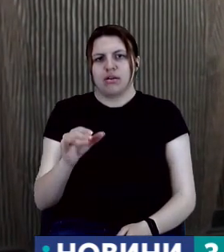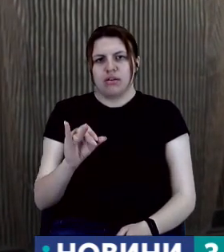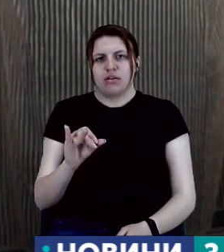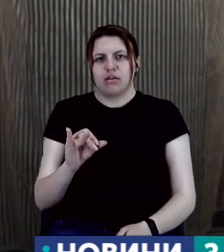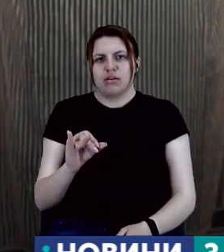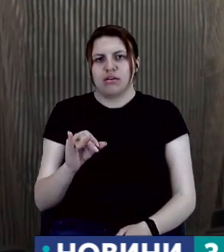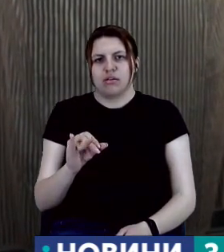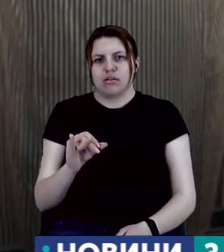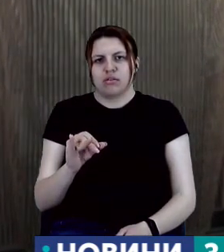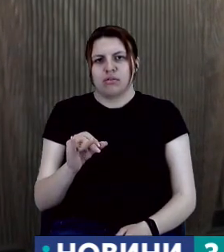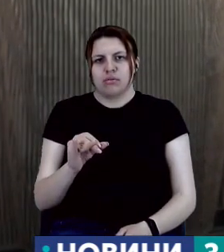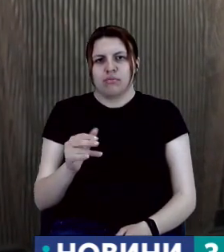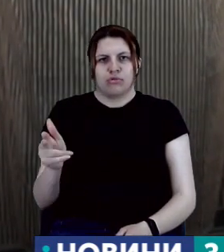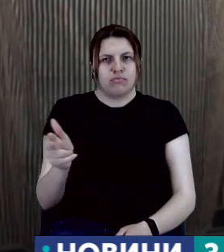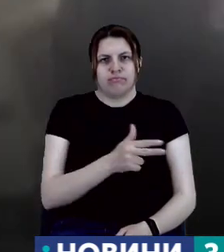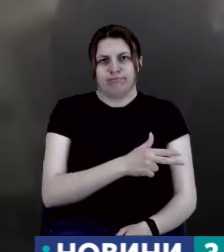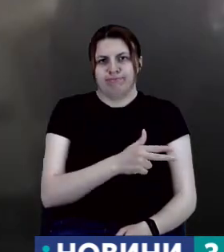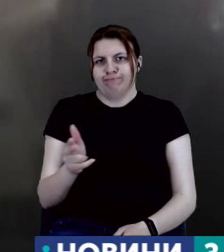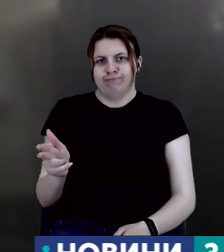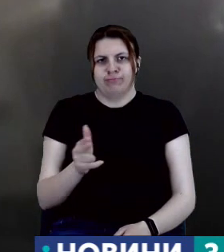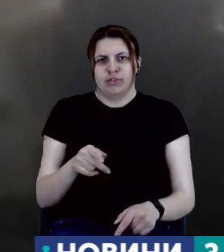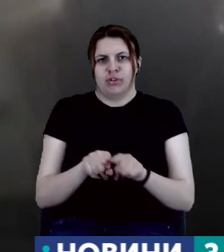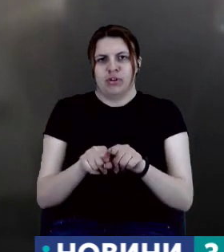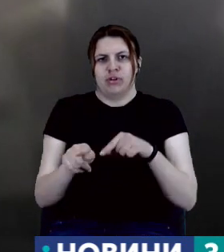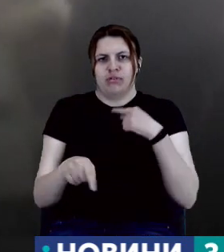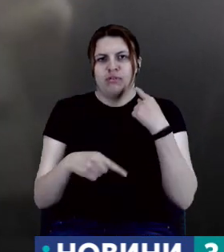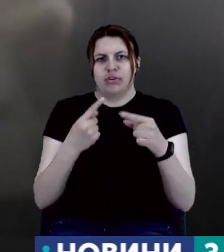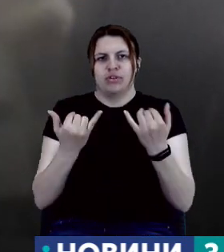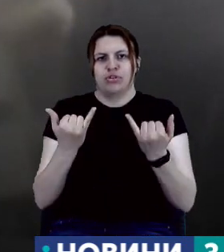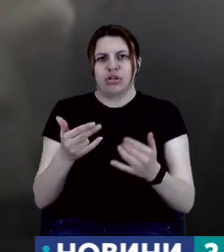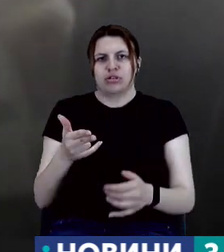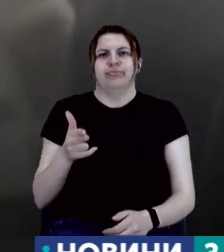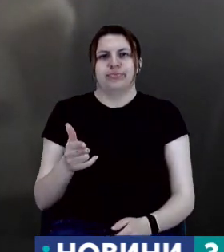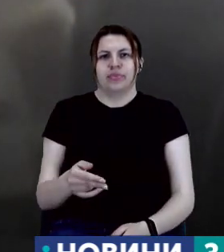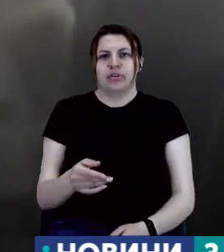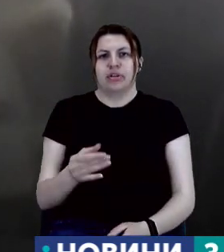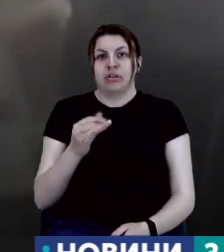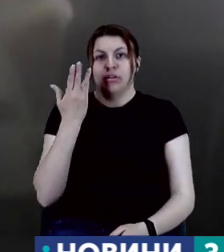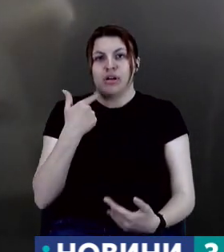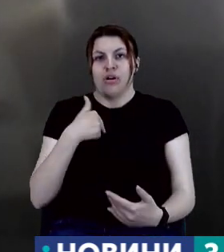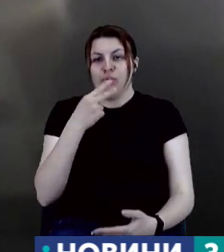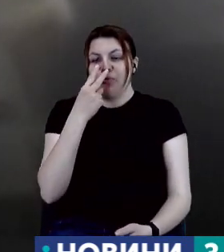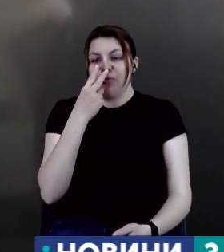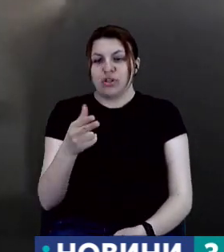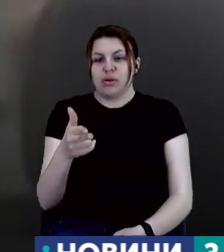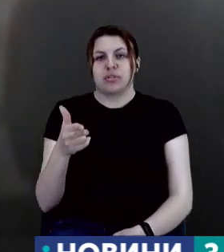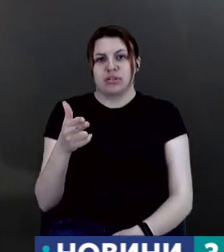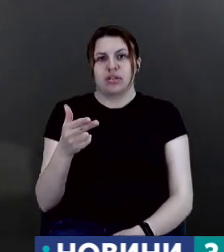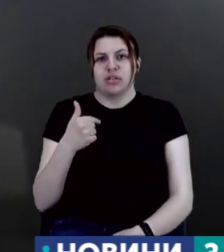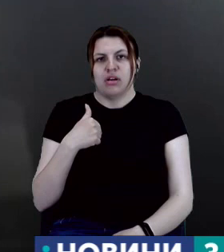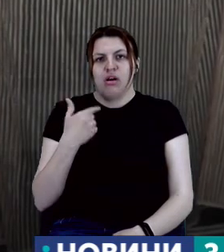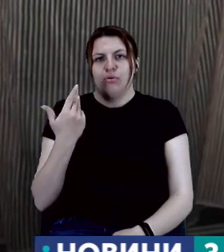от мільком цим пістолетом, і мені говорить, зараз пальну. Ну і коли я побачила вже пістолет, то тоді я вже